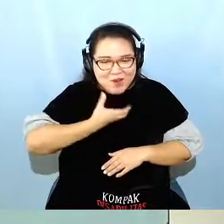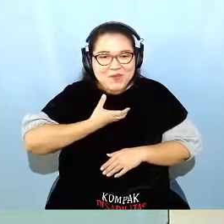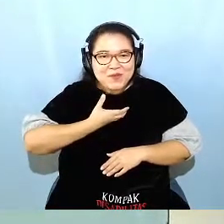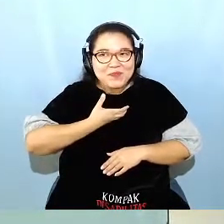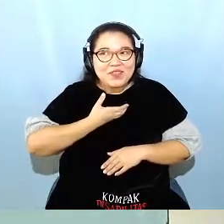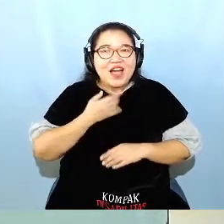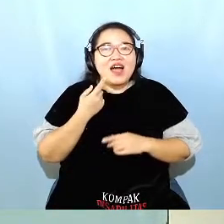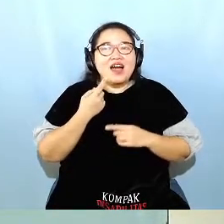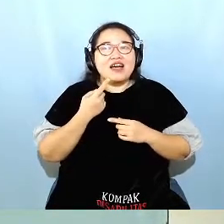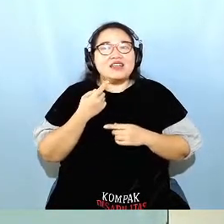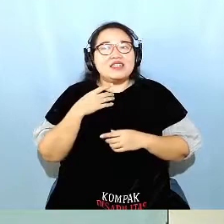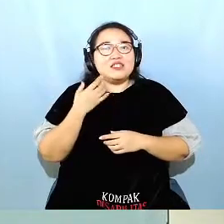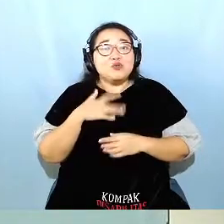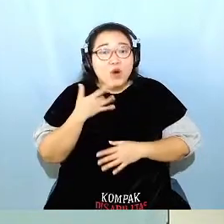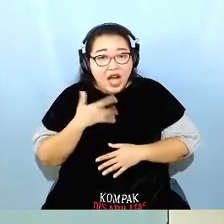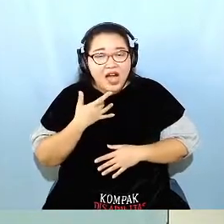Ya.